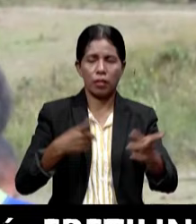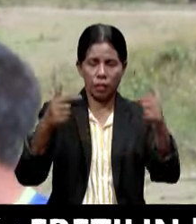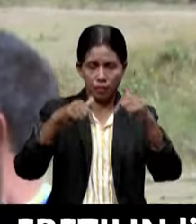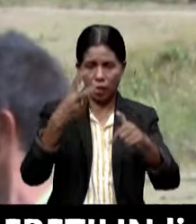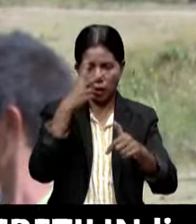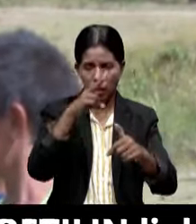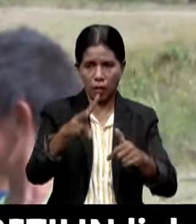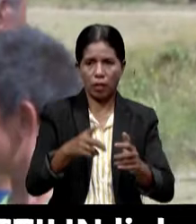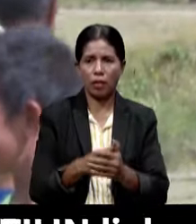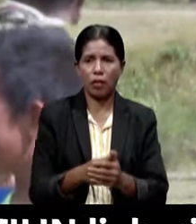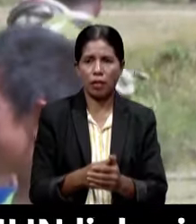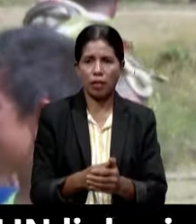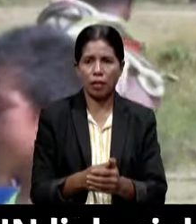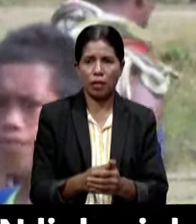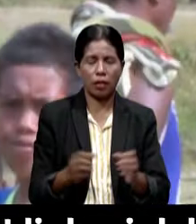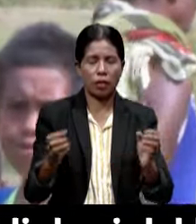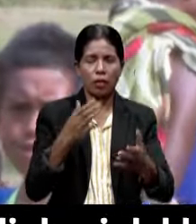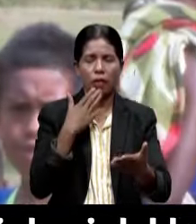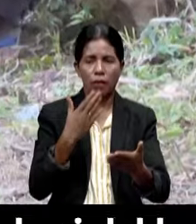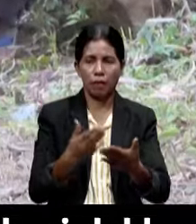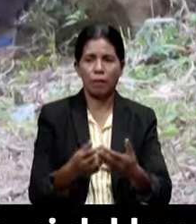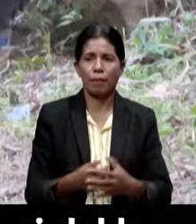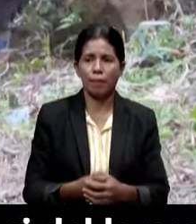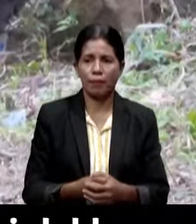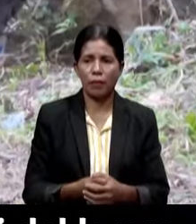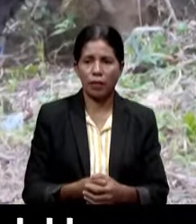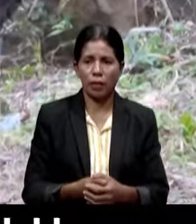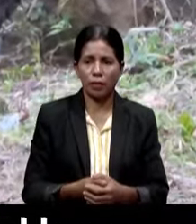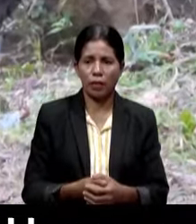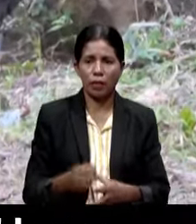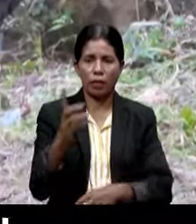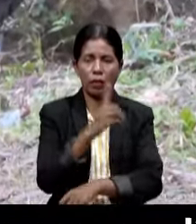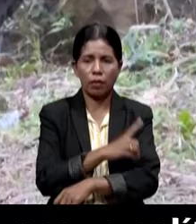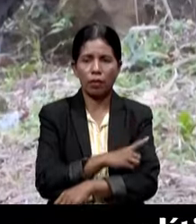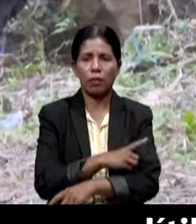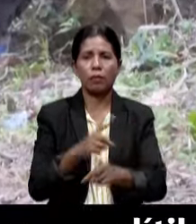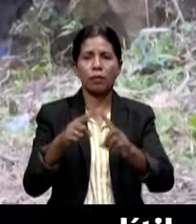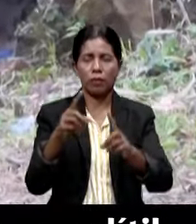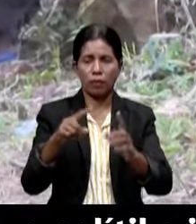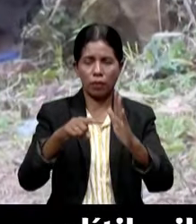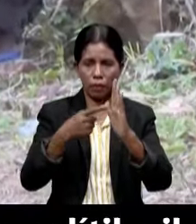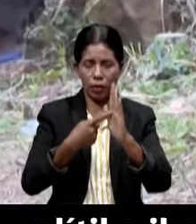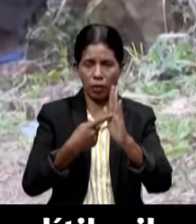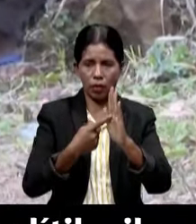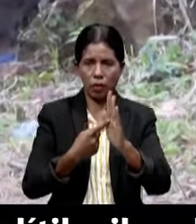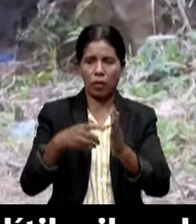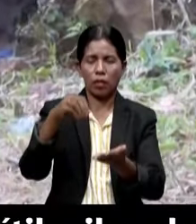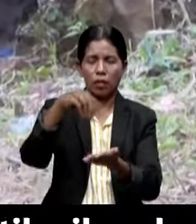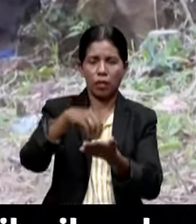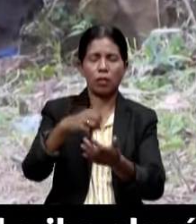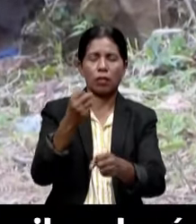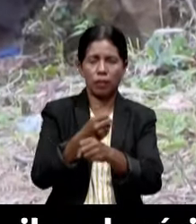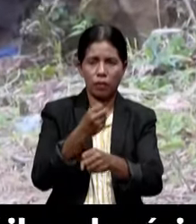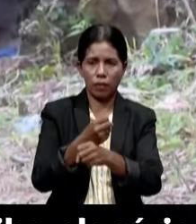tambah kondisi terreno makala favorable. Neduni fat lorong ida oh ini komesa, aku ona tahu